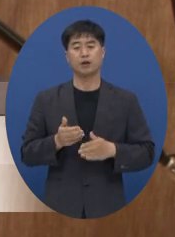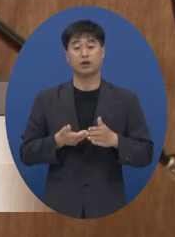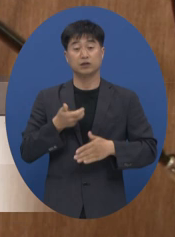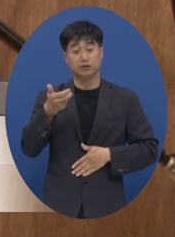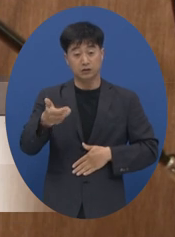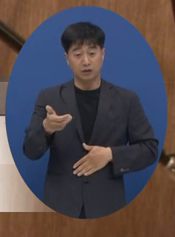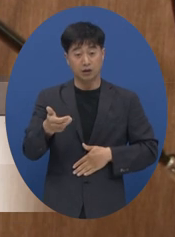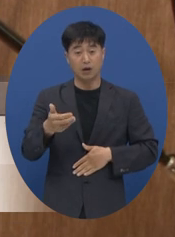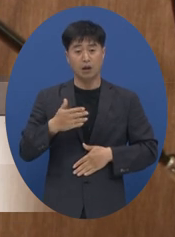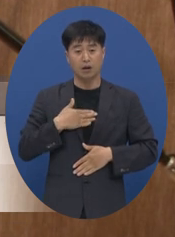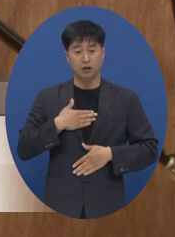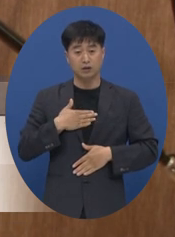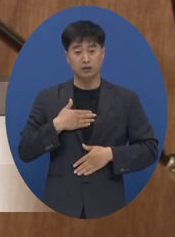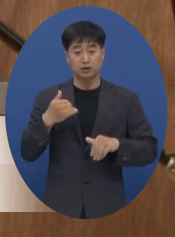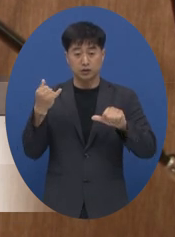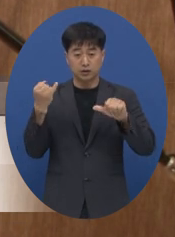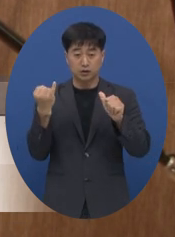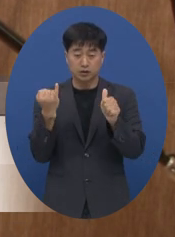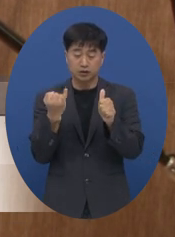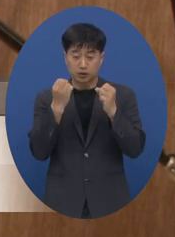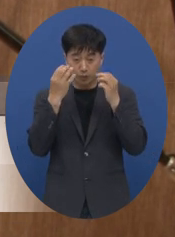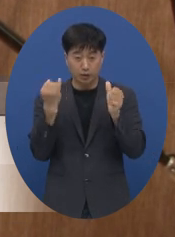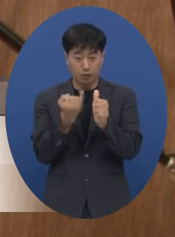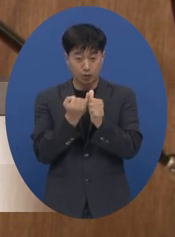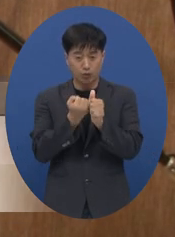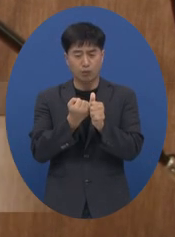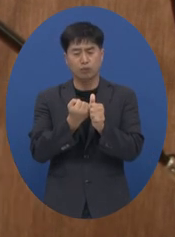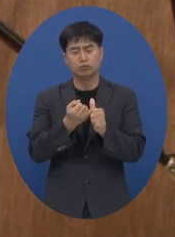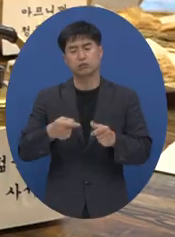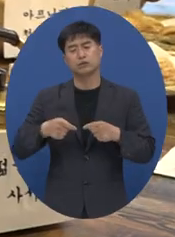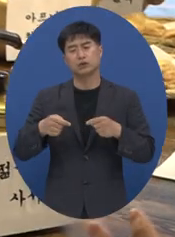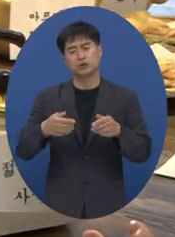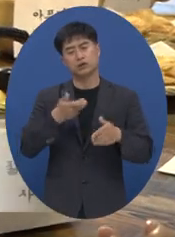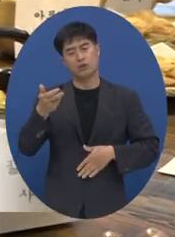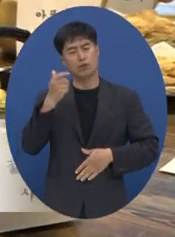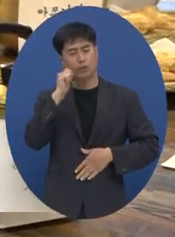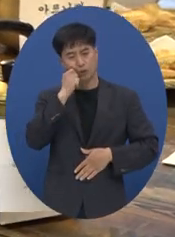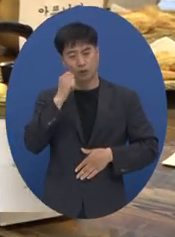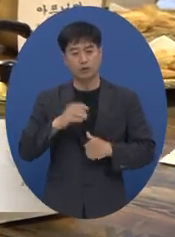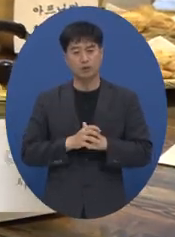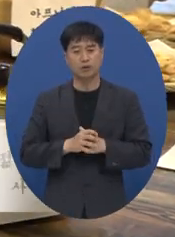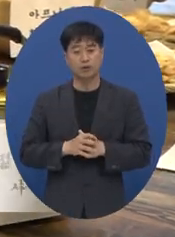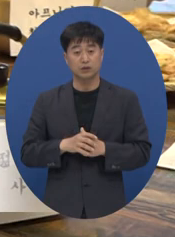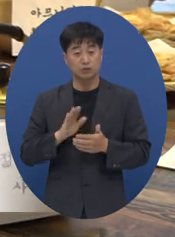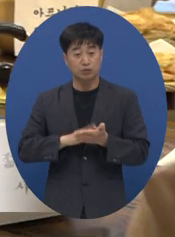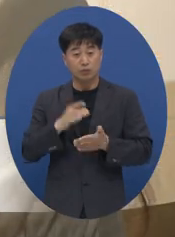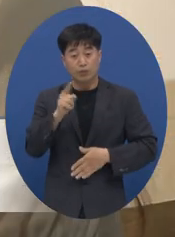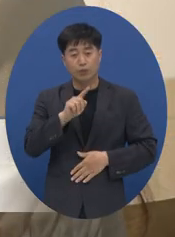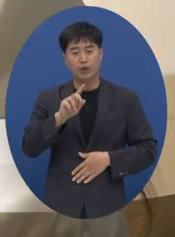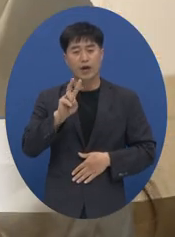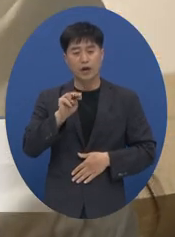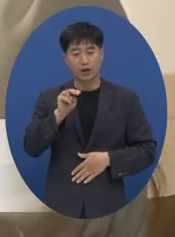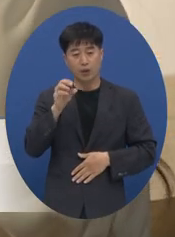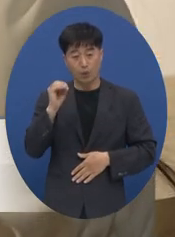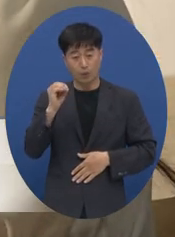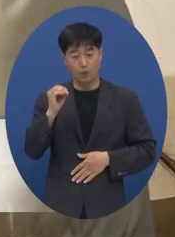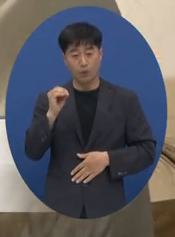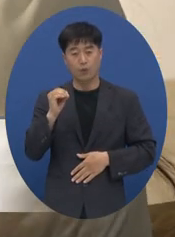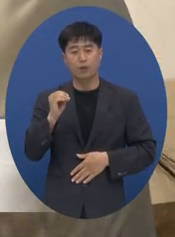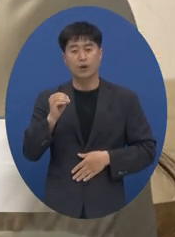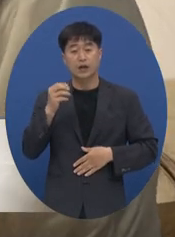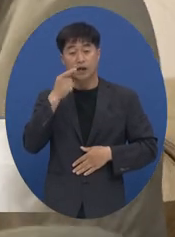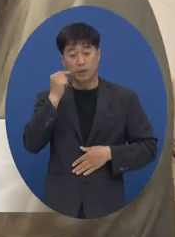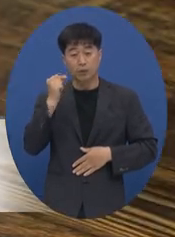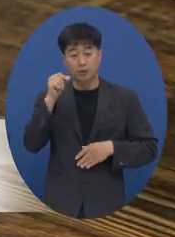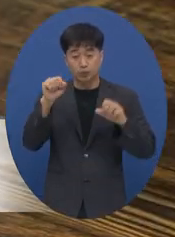들어가는 사람이 저희 같은 신혼부부나 이런 사람들이 실제로 들어가기가 힘든 거예요. 최근 이슈가 되고 있는 노재팬 운동과 청년 놀거리 문화